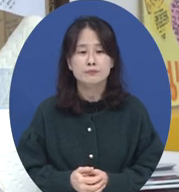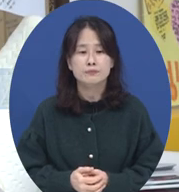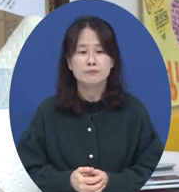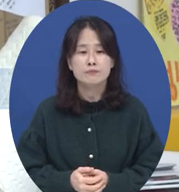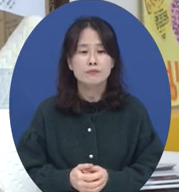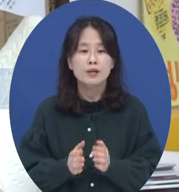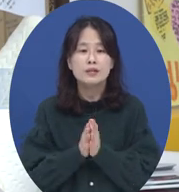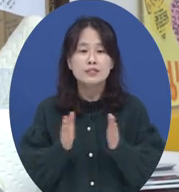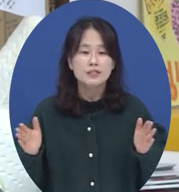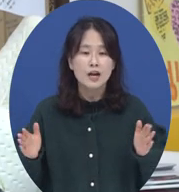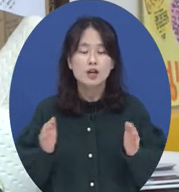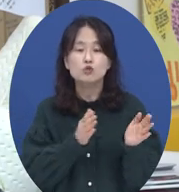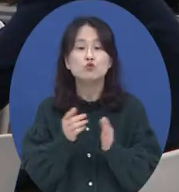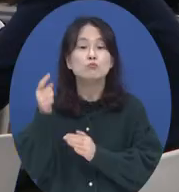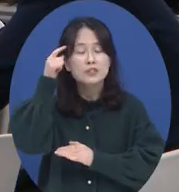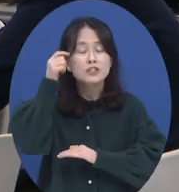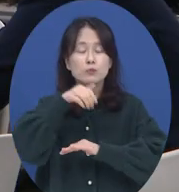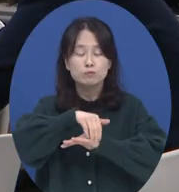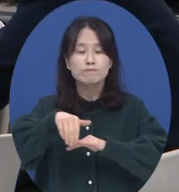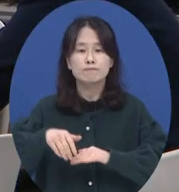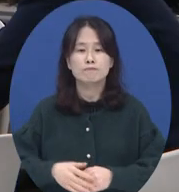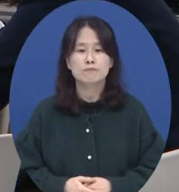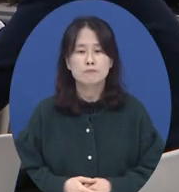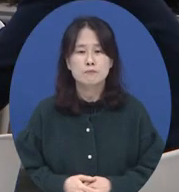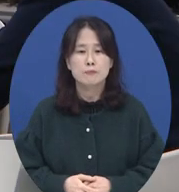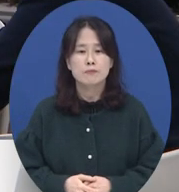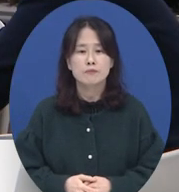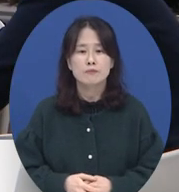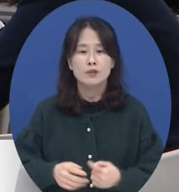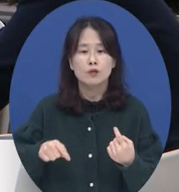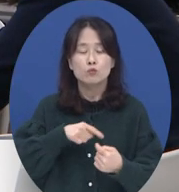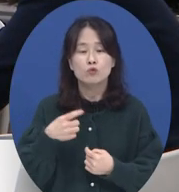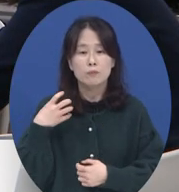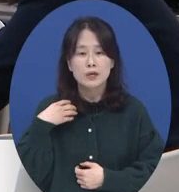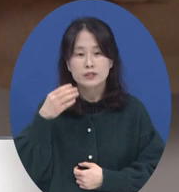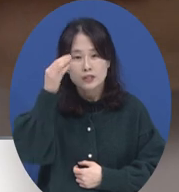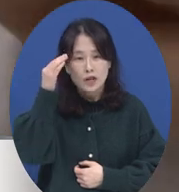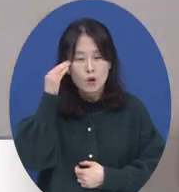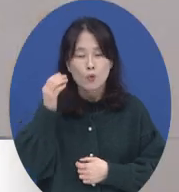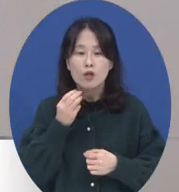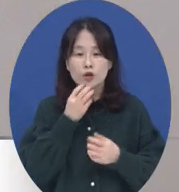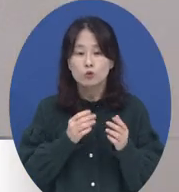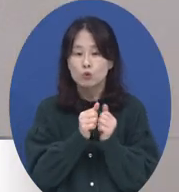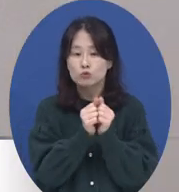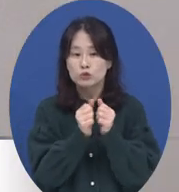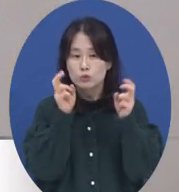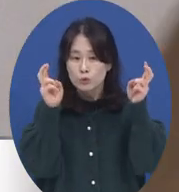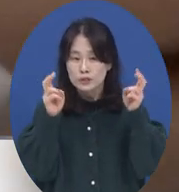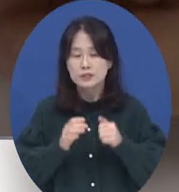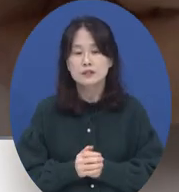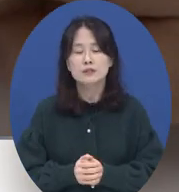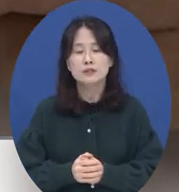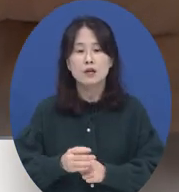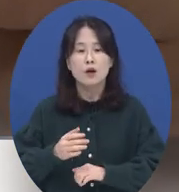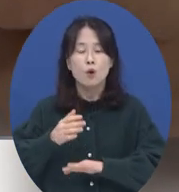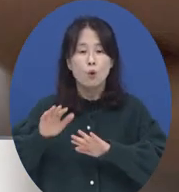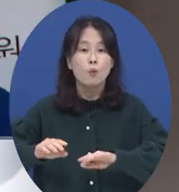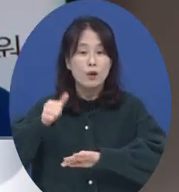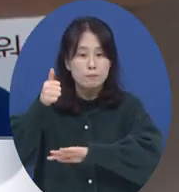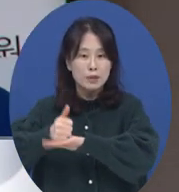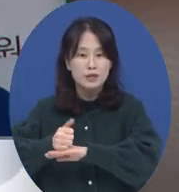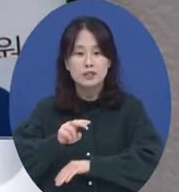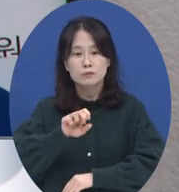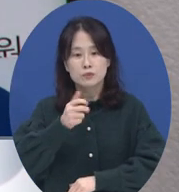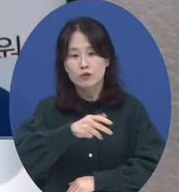오픈을 진행하려고 준비 중에 있습니다. 운영 주체인 코리아 경기도 주식회사는 당초 올해 말까지 도내